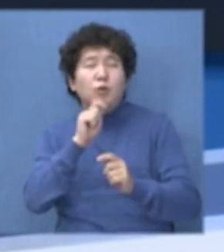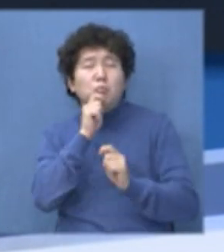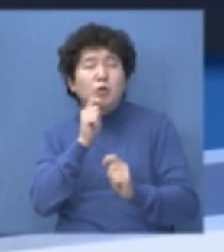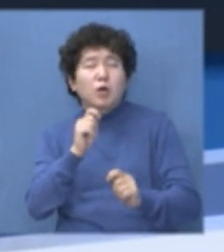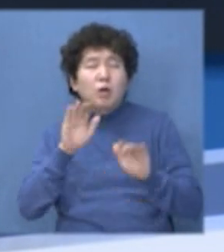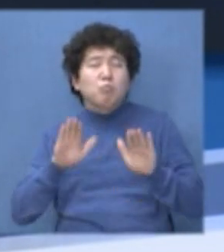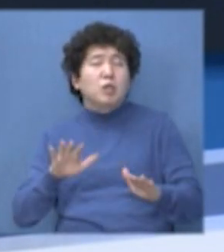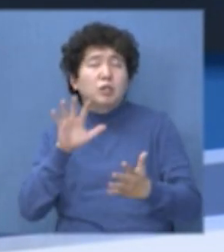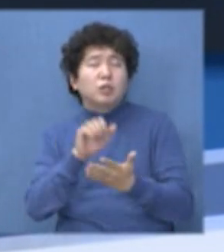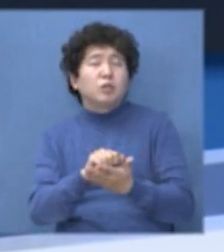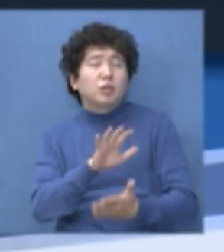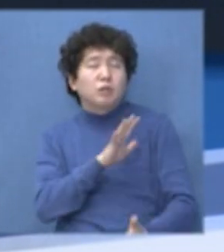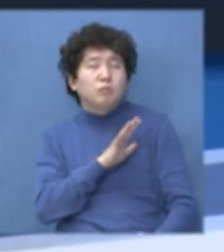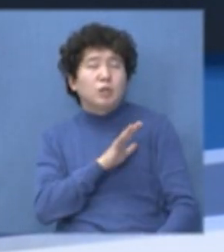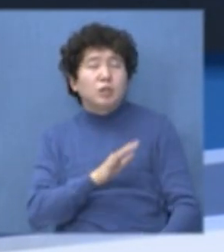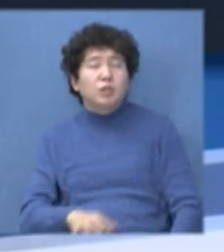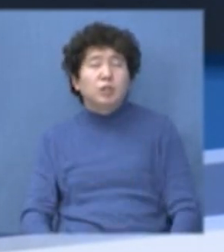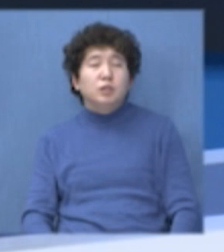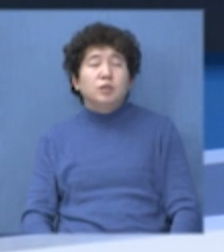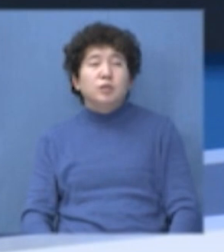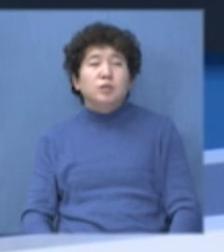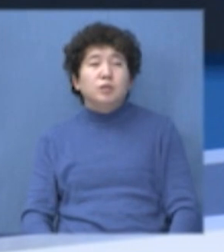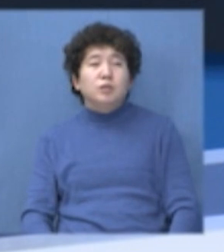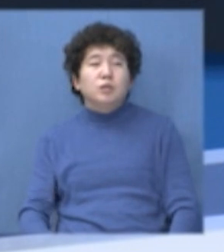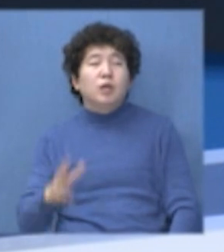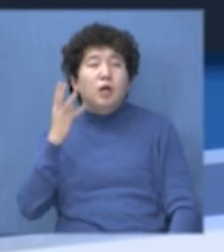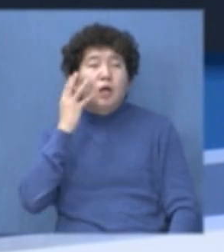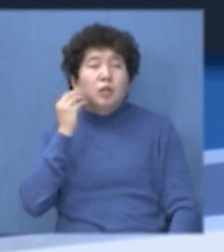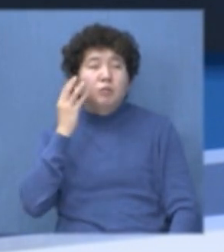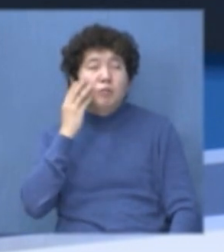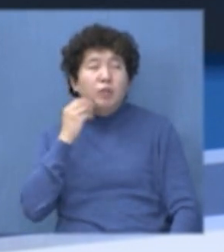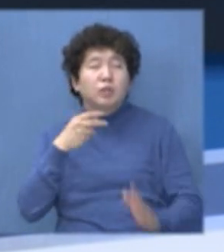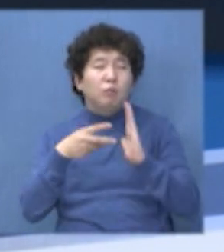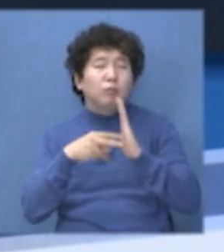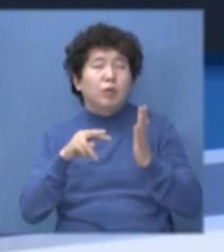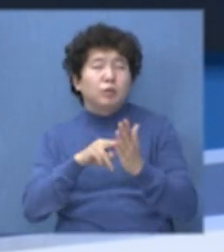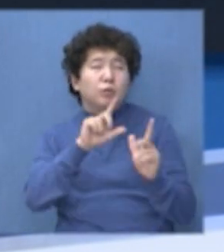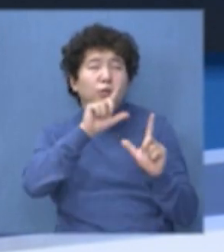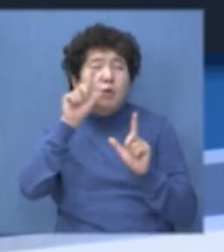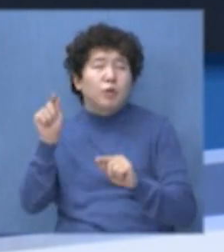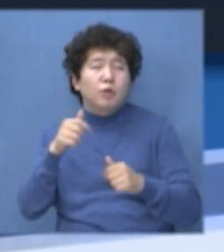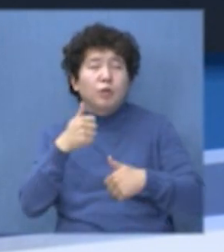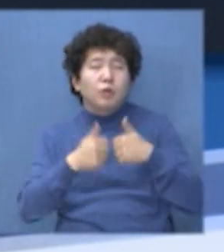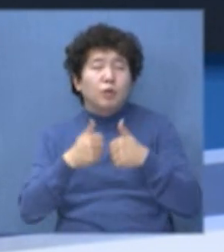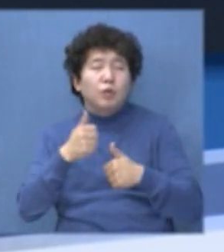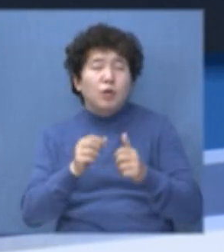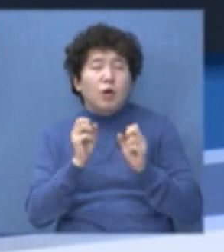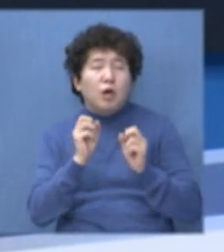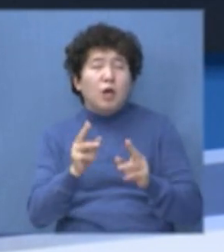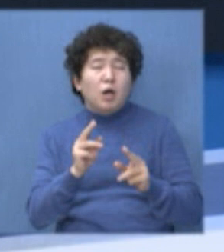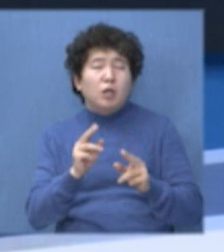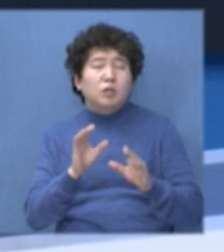орындарды еленіп жүр. Шабандоз қыз шығыстың атын Алматыда асқақтатуды жоспарлап отыр. Жанелдің дайындығы қалай екен,